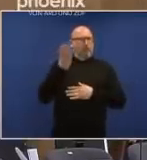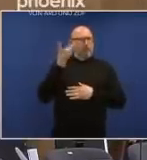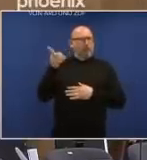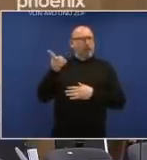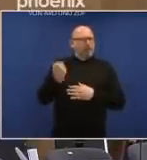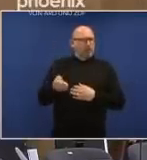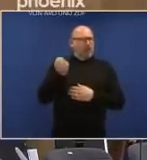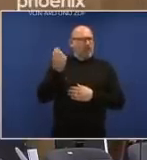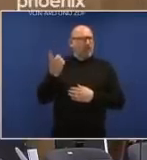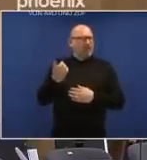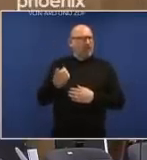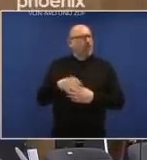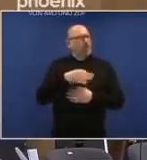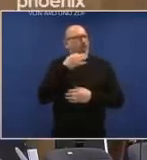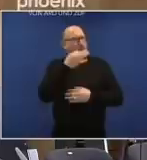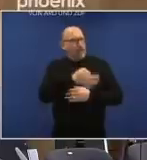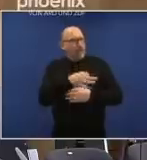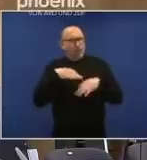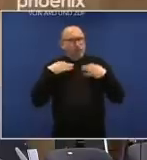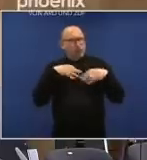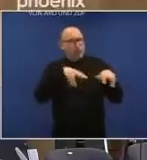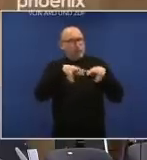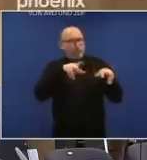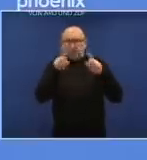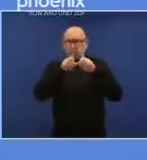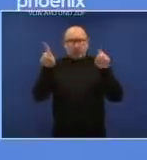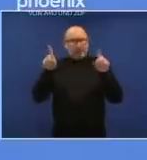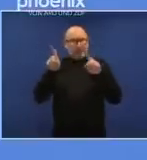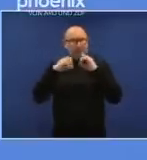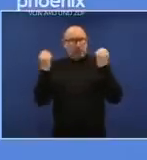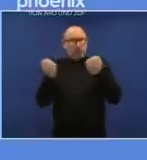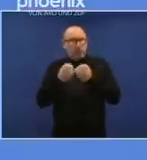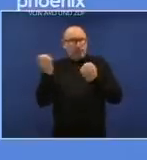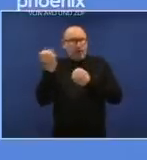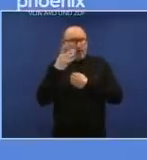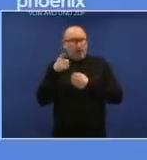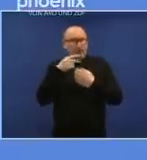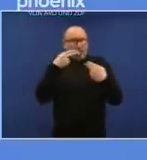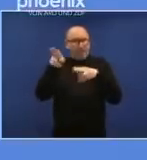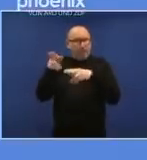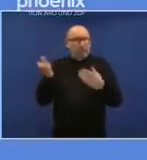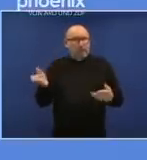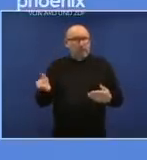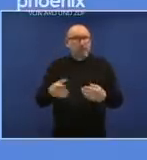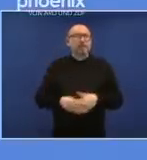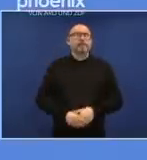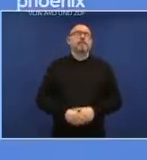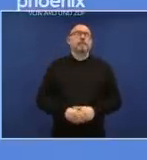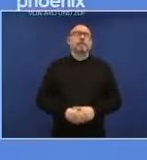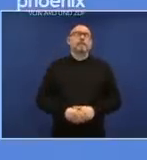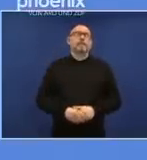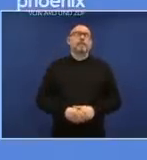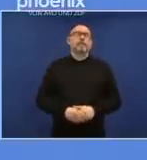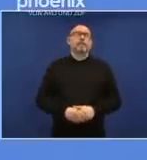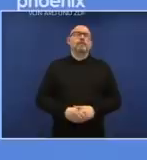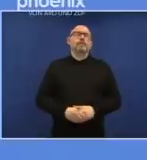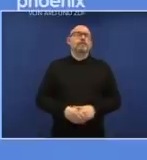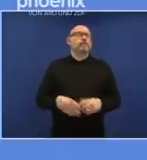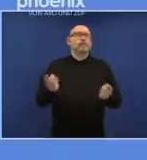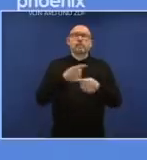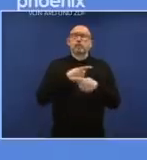kann man da damit rechnen, dass sich das Gesundheitsministerium doch noch dazu äußert, zu diesen Vorwürfen. Danke. Wir äußern uns zu